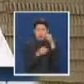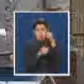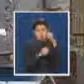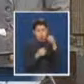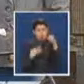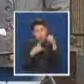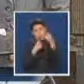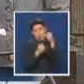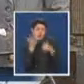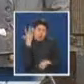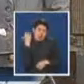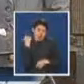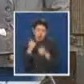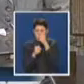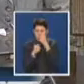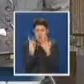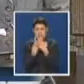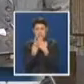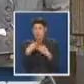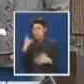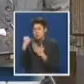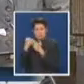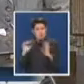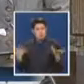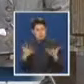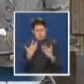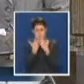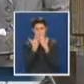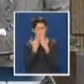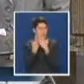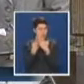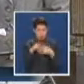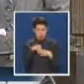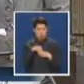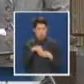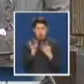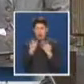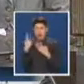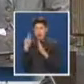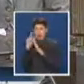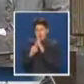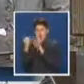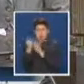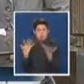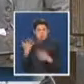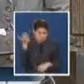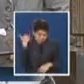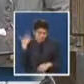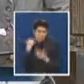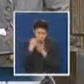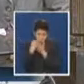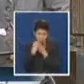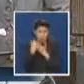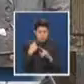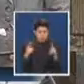างการเมืองเนี่ยปรากฏว่ามีหลายคนไม่ได้รับการช่วยเหลือในเรื่องของกฎหมายนะครับคือตอนแรกเหมือนกับว่าเขาจะได้รับการช่วยเหลือจากบ